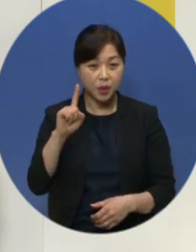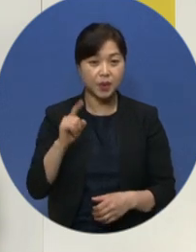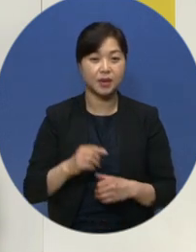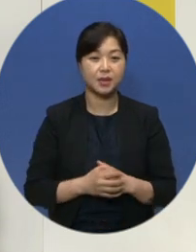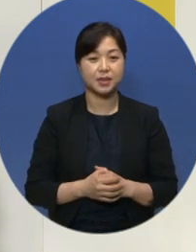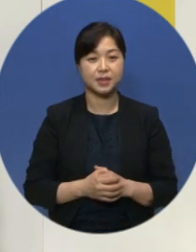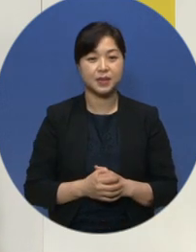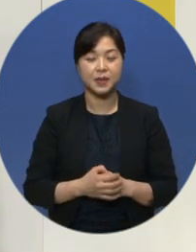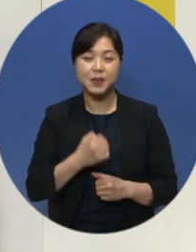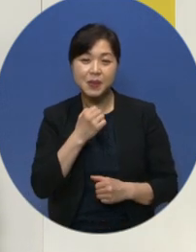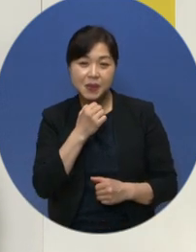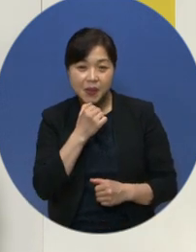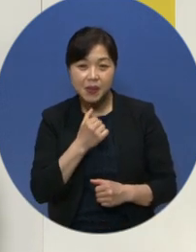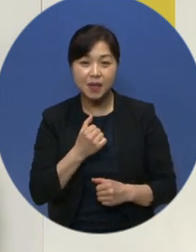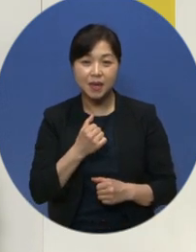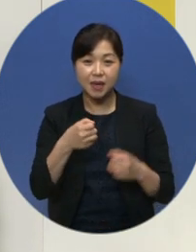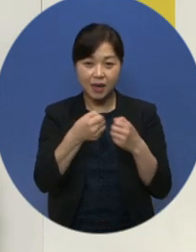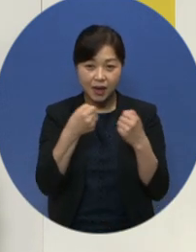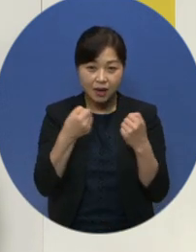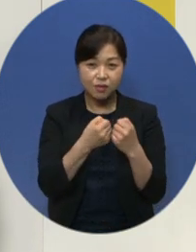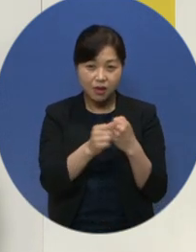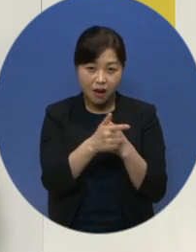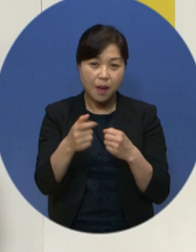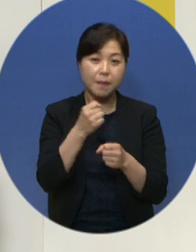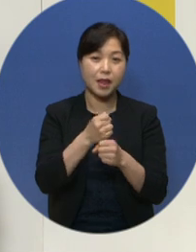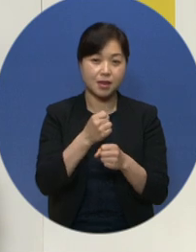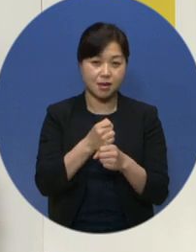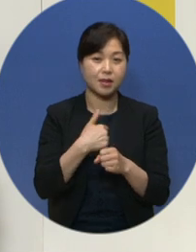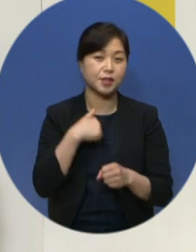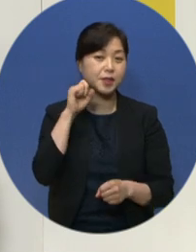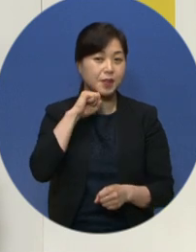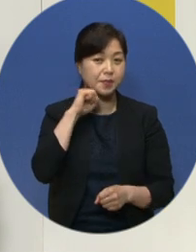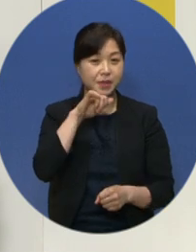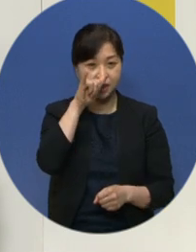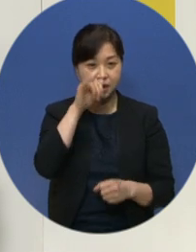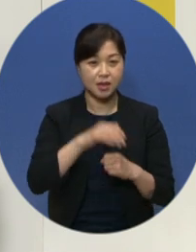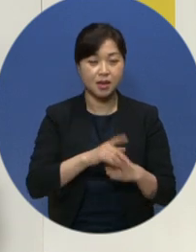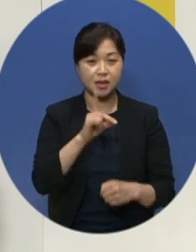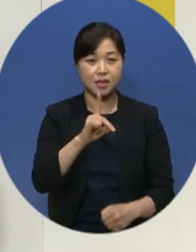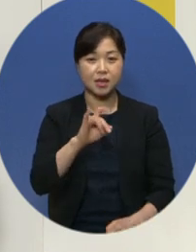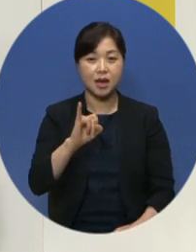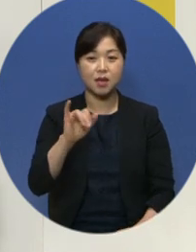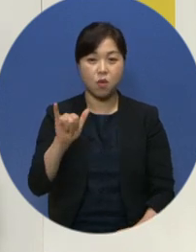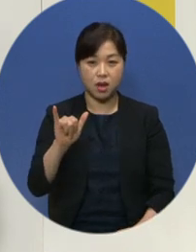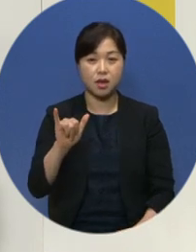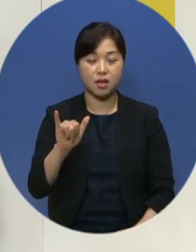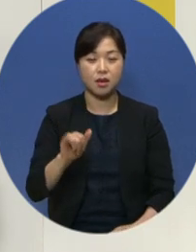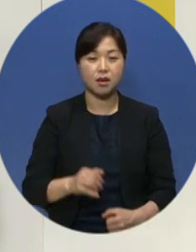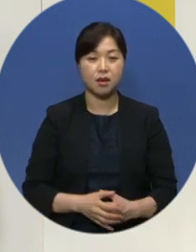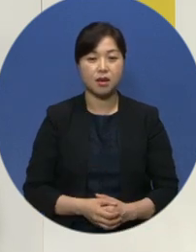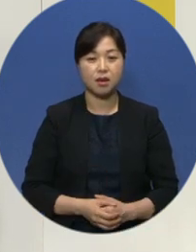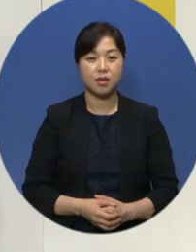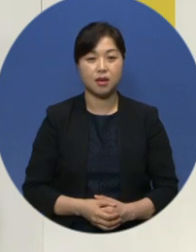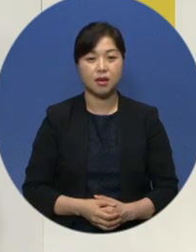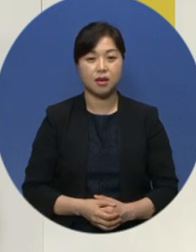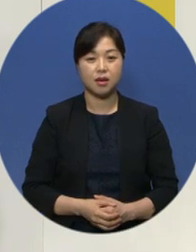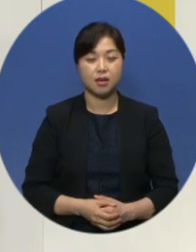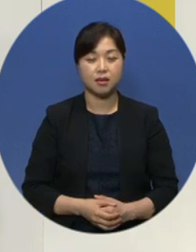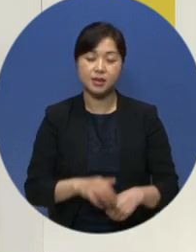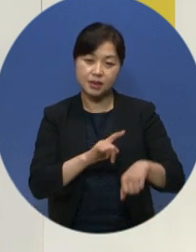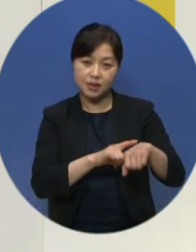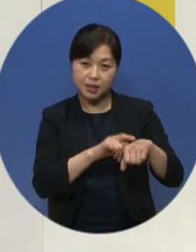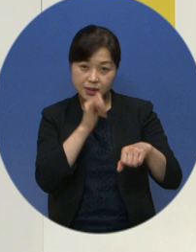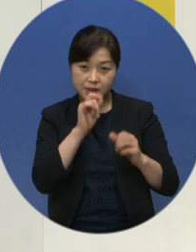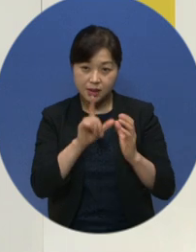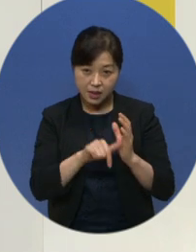이소 가고 만드는 게 침 입니다 4 작은 diy 에 그래서 그래 조금 더 이제 그걸 그런 것을 이제